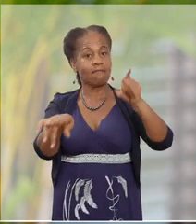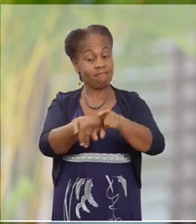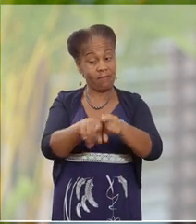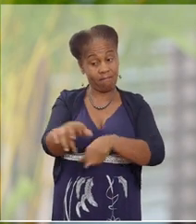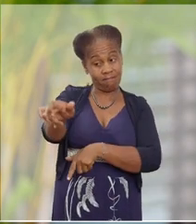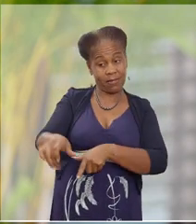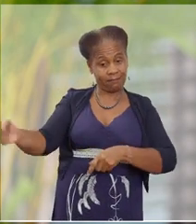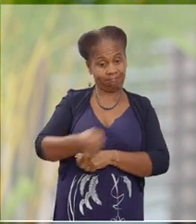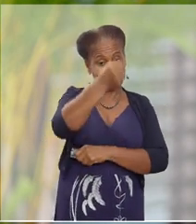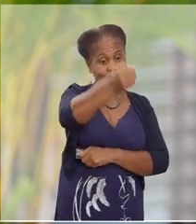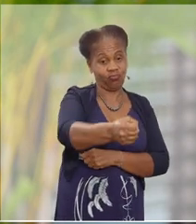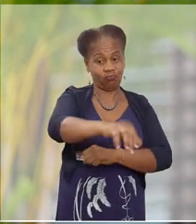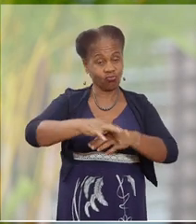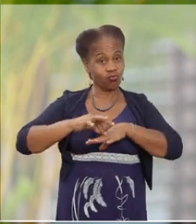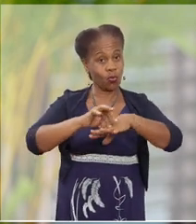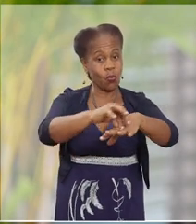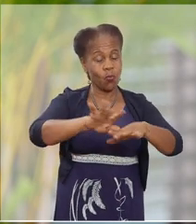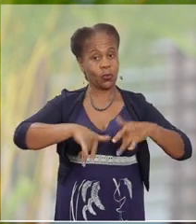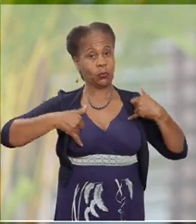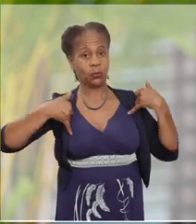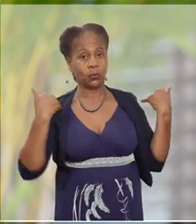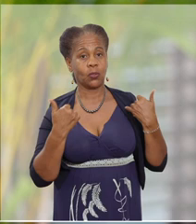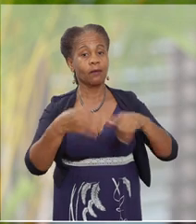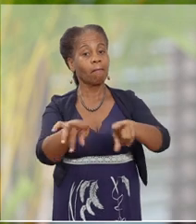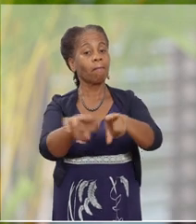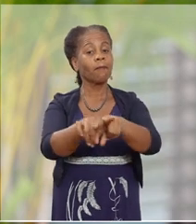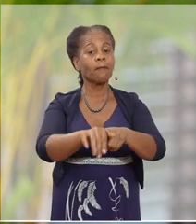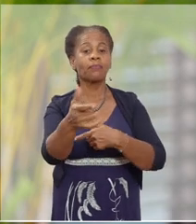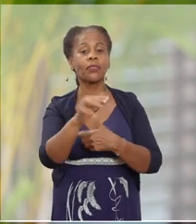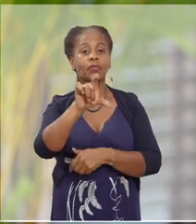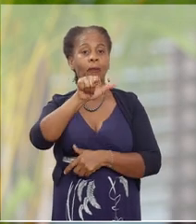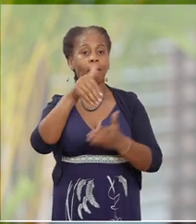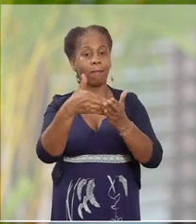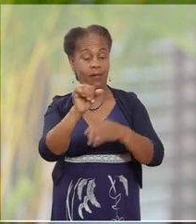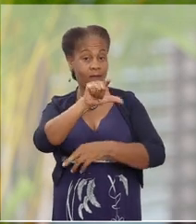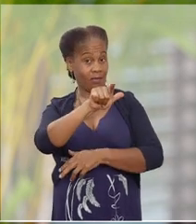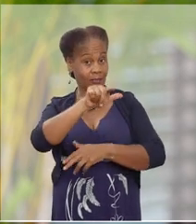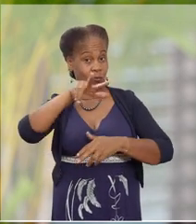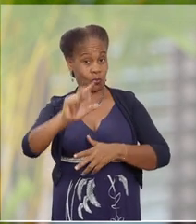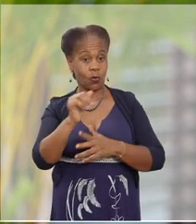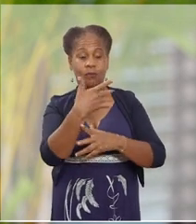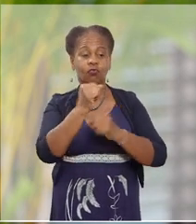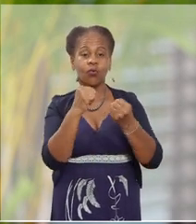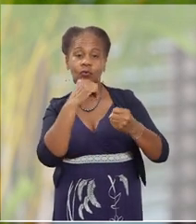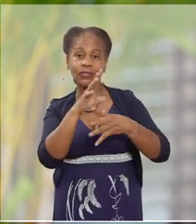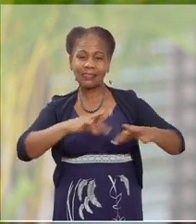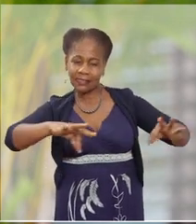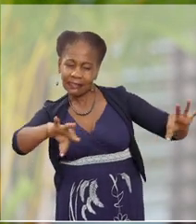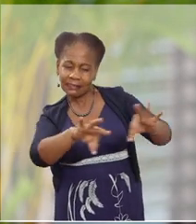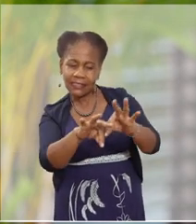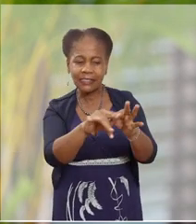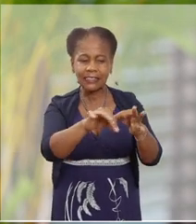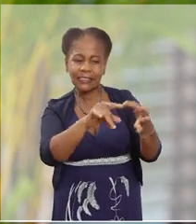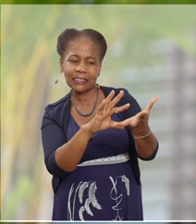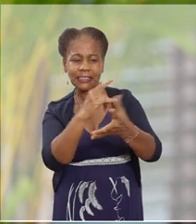de la jeunesse oui 2023 doit être l'année d'une stratégie territoriale renouvelée pour la Guadeloupe